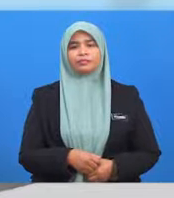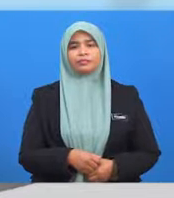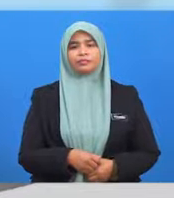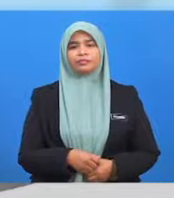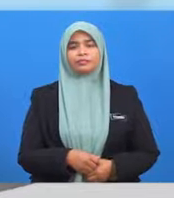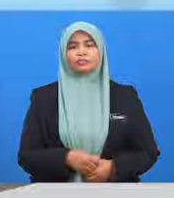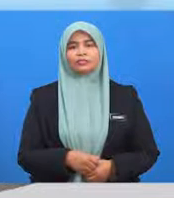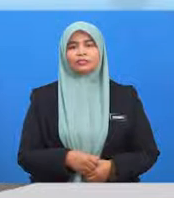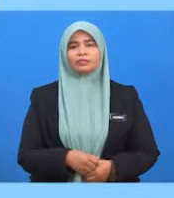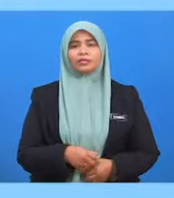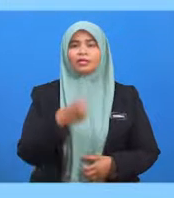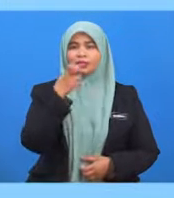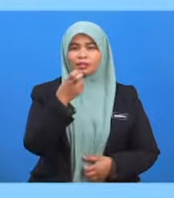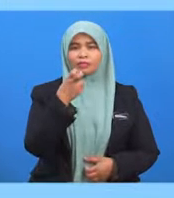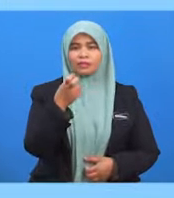ketukkan,